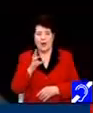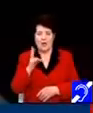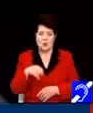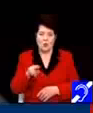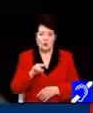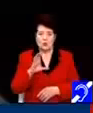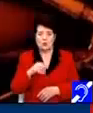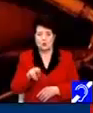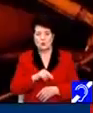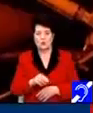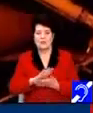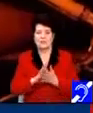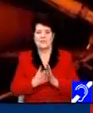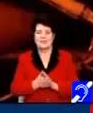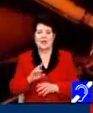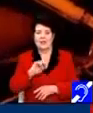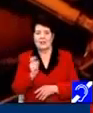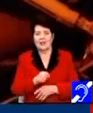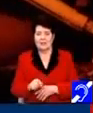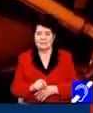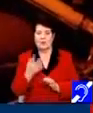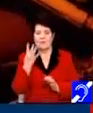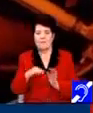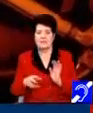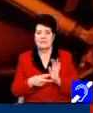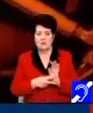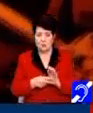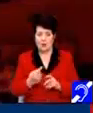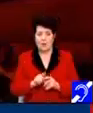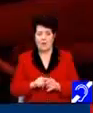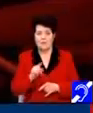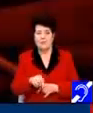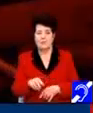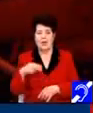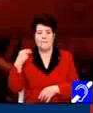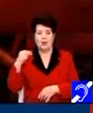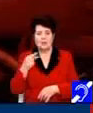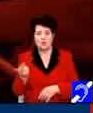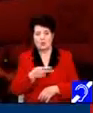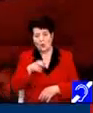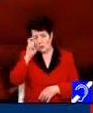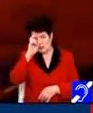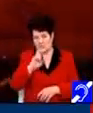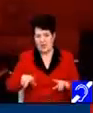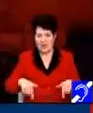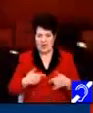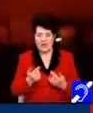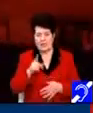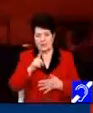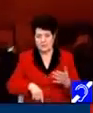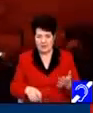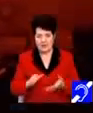sunt practic în stare de război din 1948, iar recenta întâlnire dintre președinții celor două țări a creat speranța